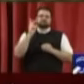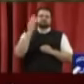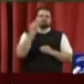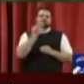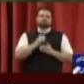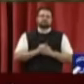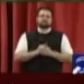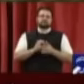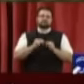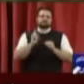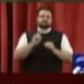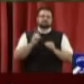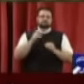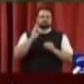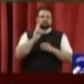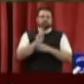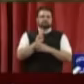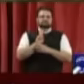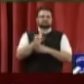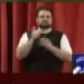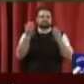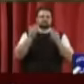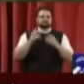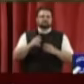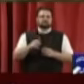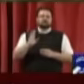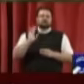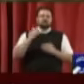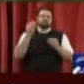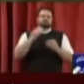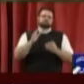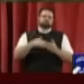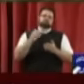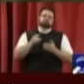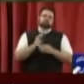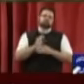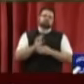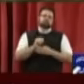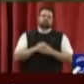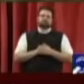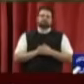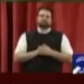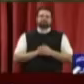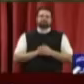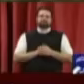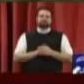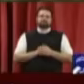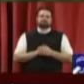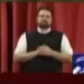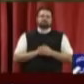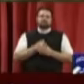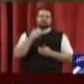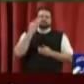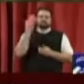integrat ceea ce au citit. Înseamnă că sunt doar niște erudiți care au trecut acolo biblioteci prin capul lor. În momentul în care îi